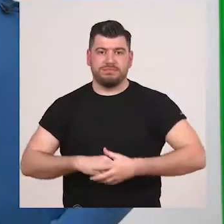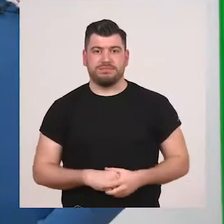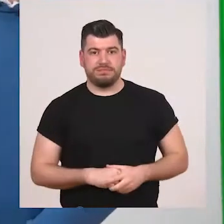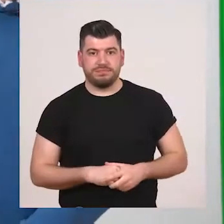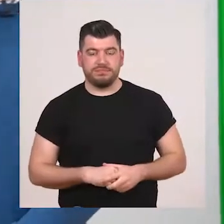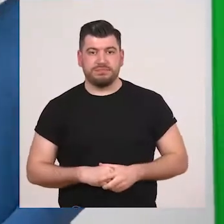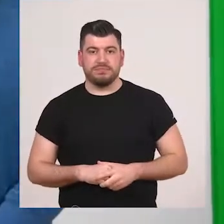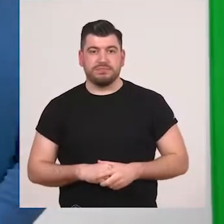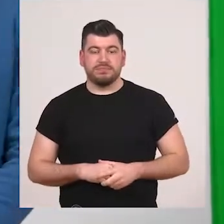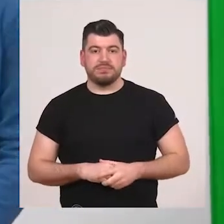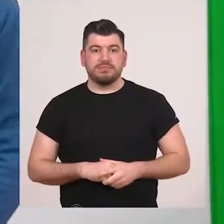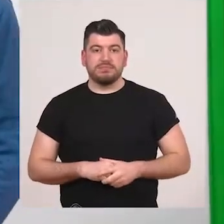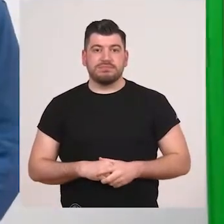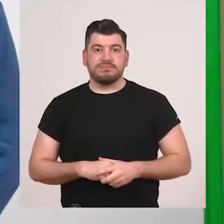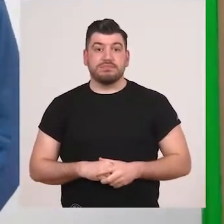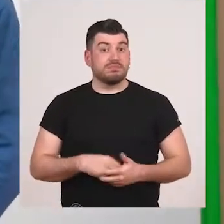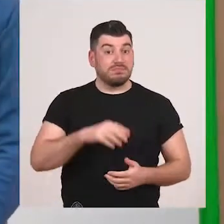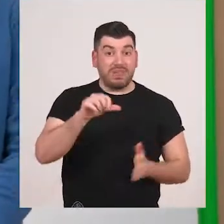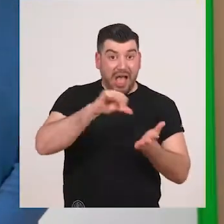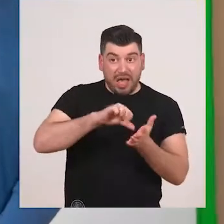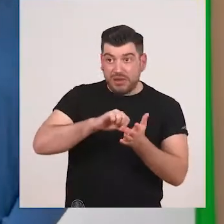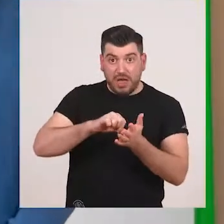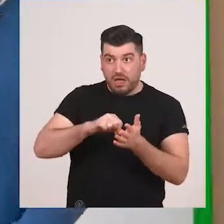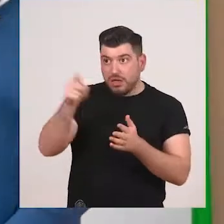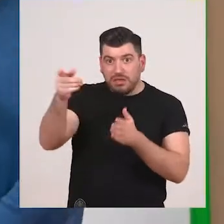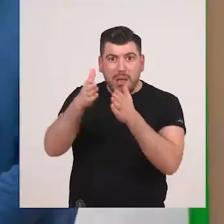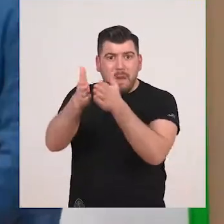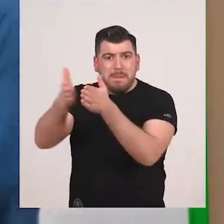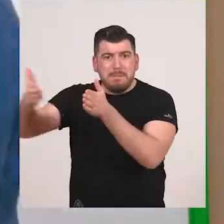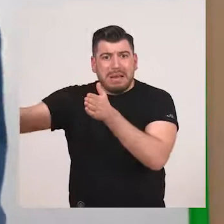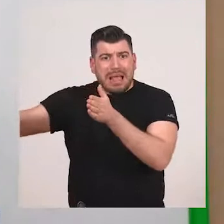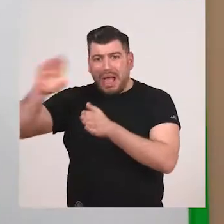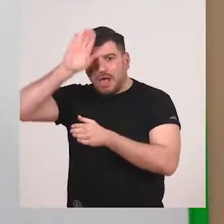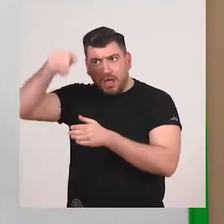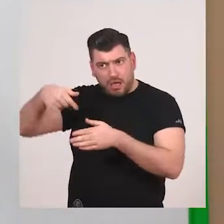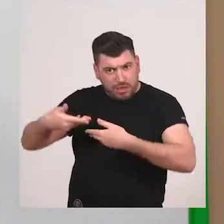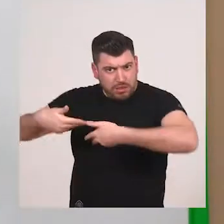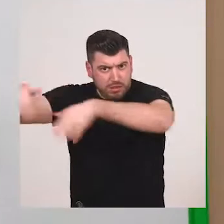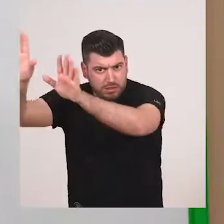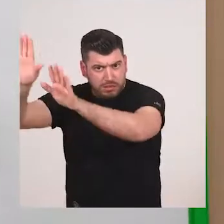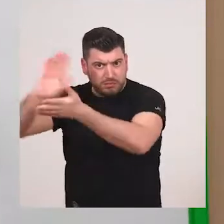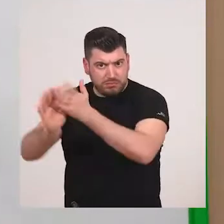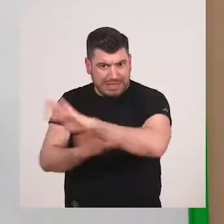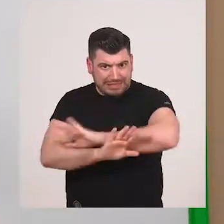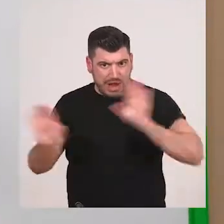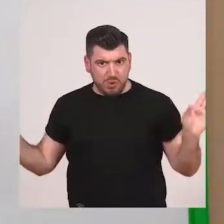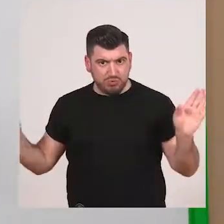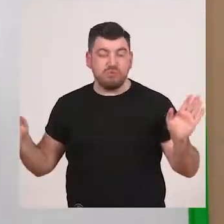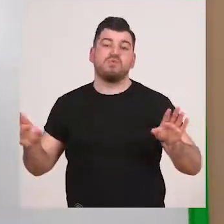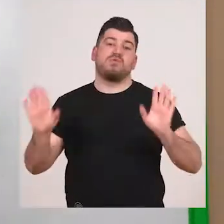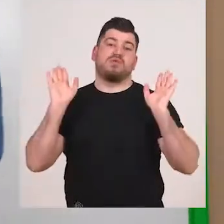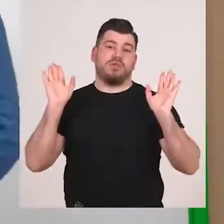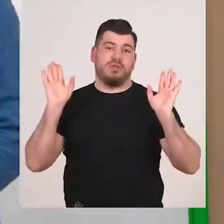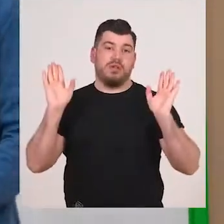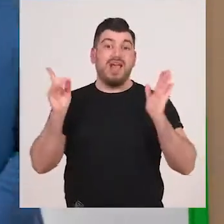Στη συνέχεια όμως δεν έπρεπε οι Αθηναίοι να αφήσουν τα περσικά πλοία να φύγουν από το Μαραθώνα και να πάνε